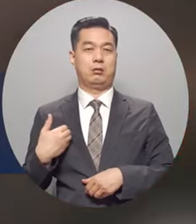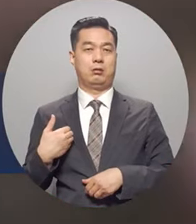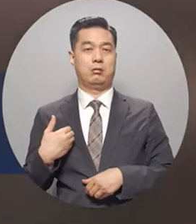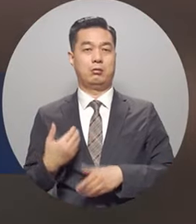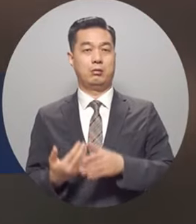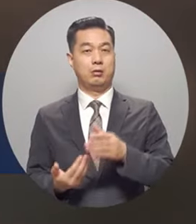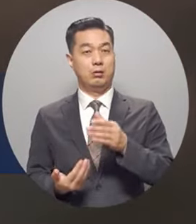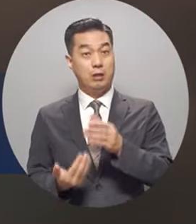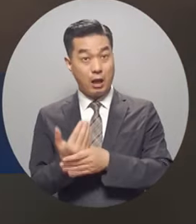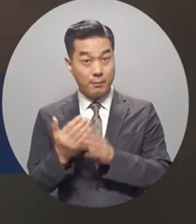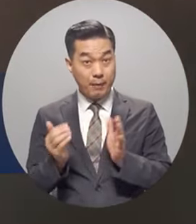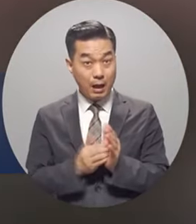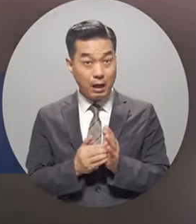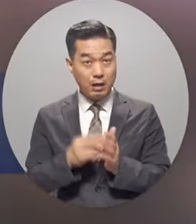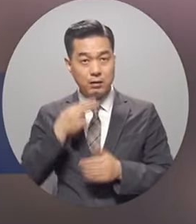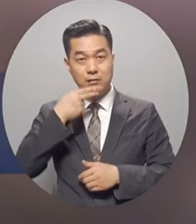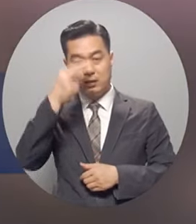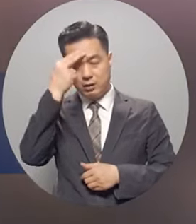사고로 나셨고